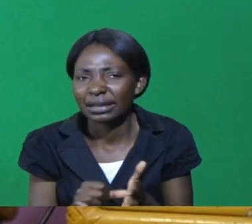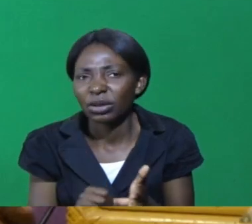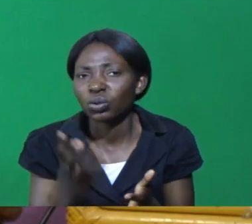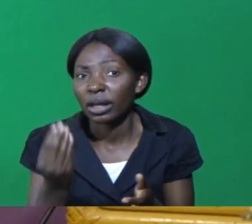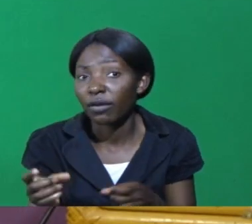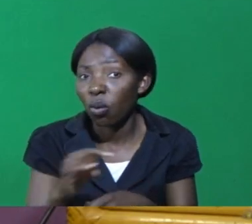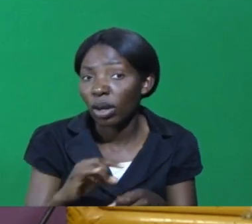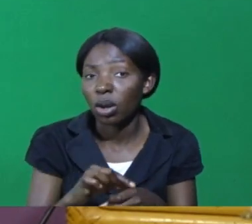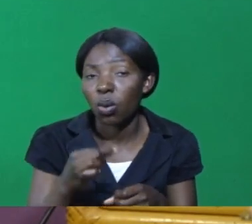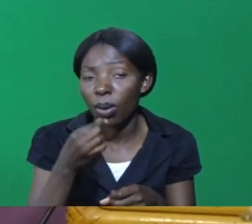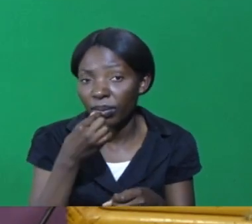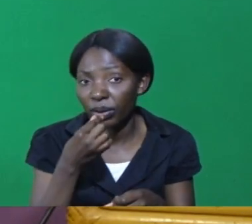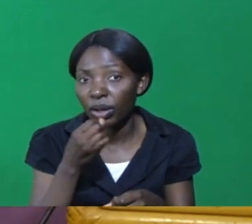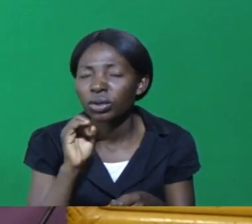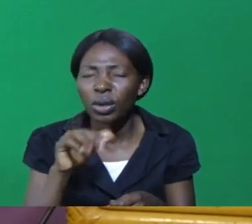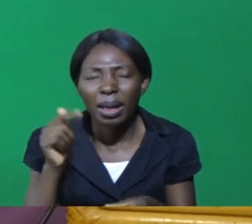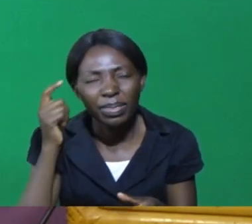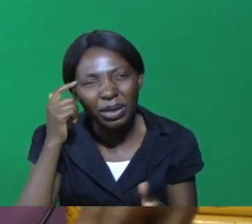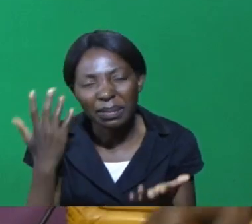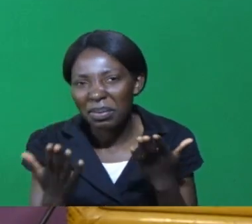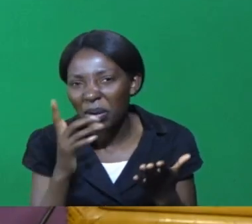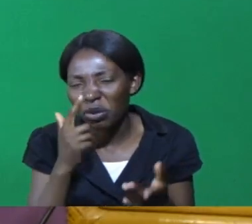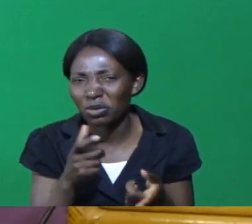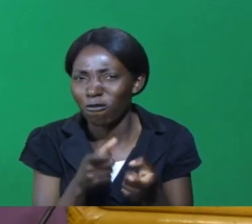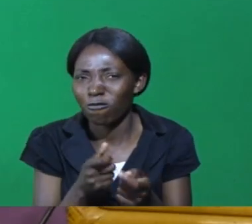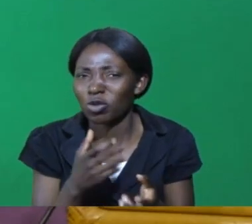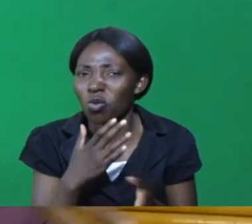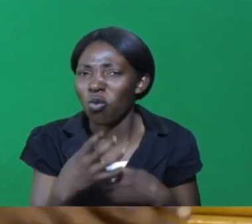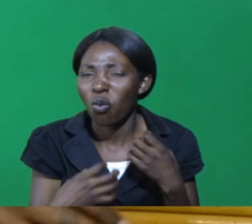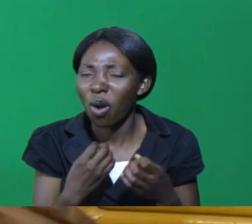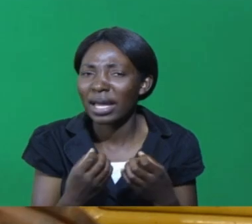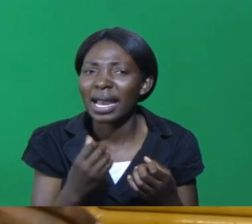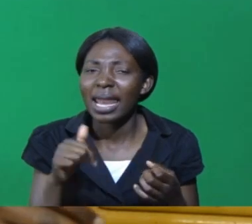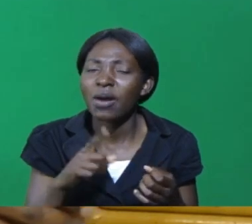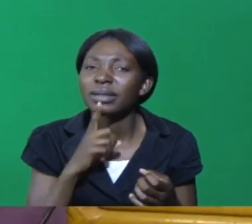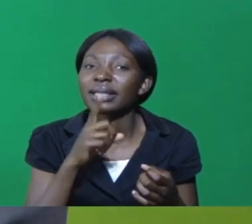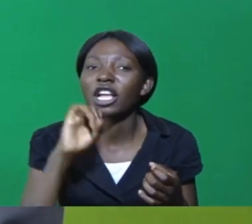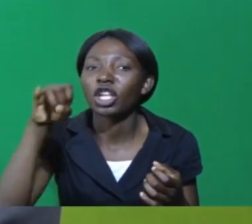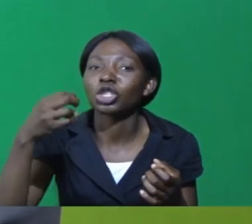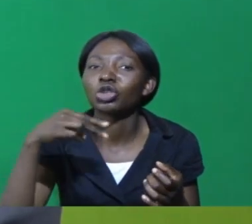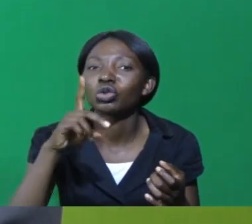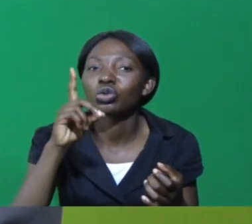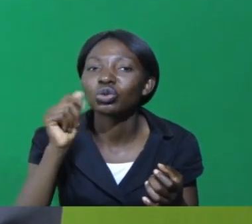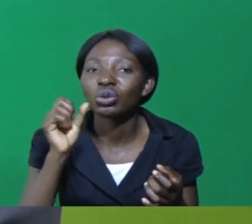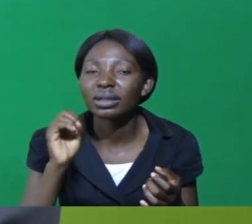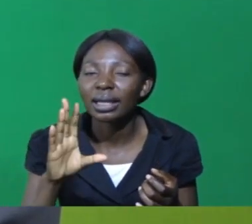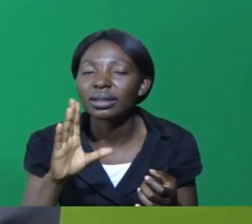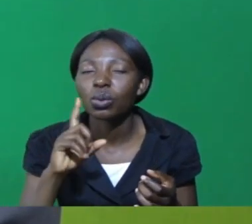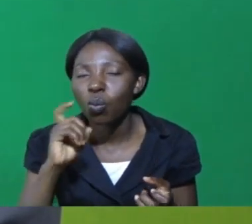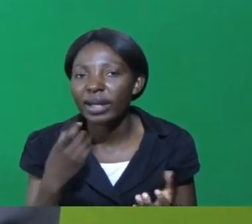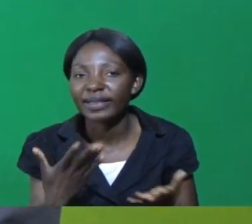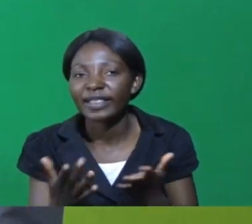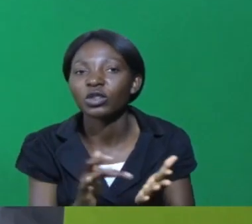Saka ndachitofunga kuti paakamanikidzwa akabva ati akubva anotidyo kuti Judas ndauri kudai. Haana futi kuzvitaura.